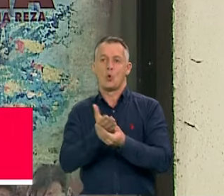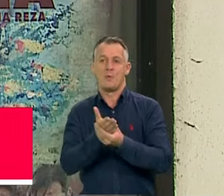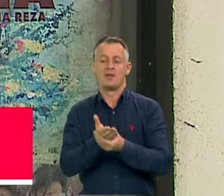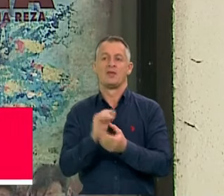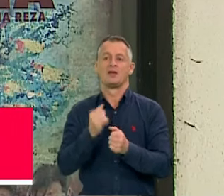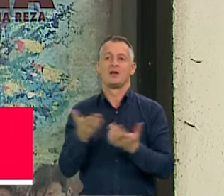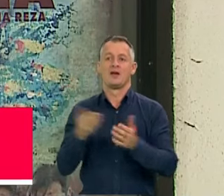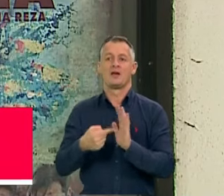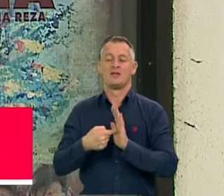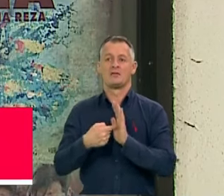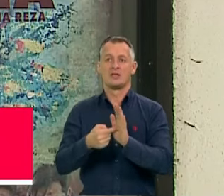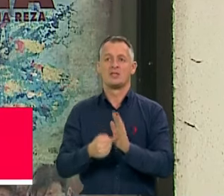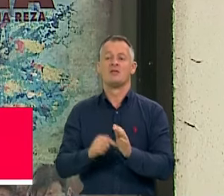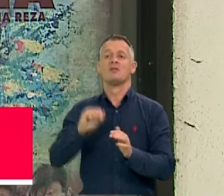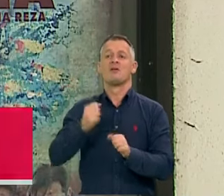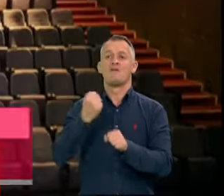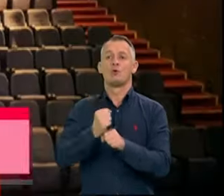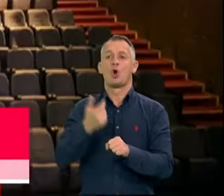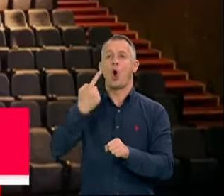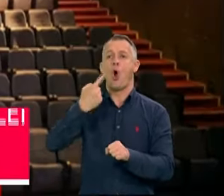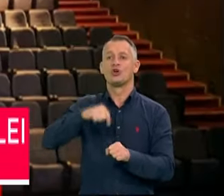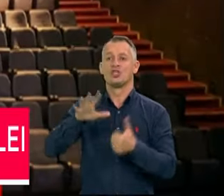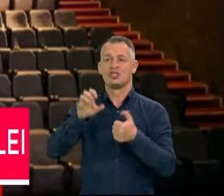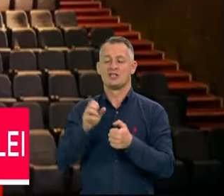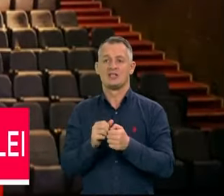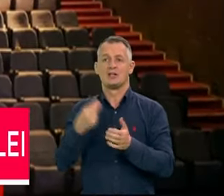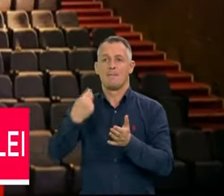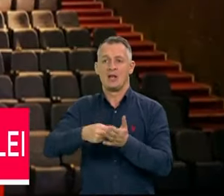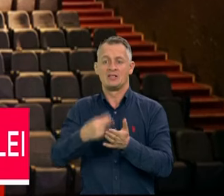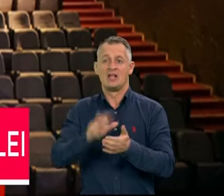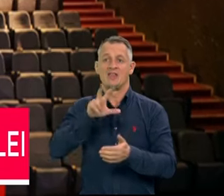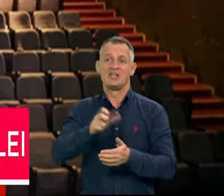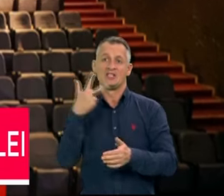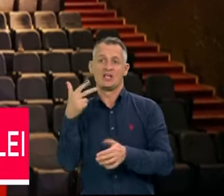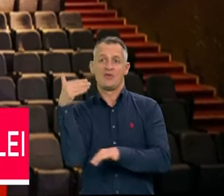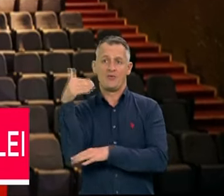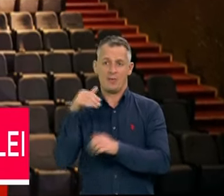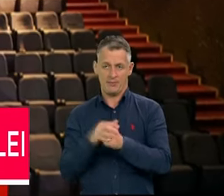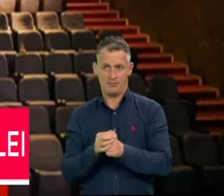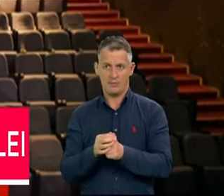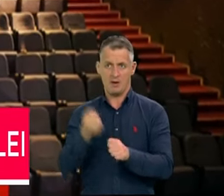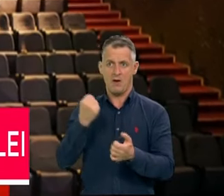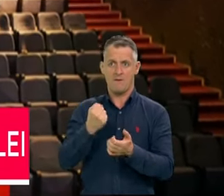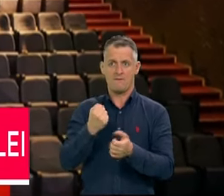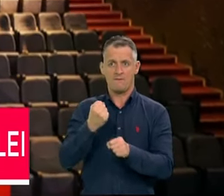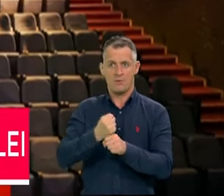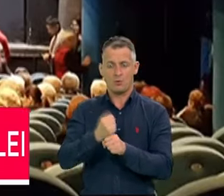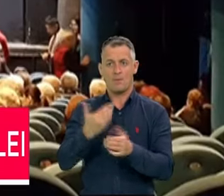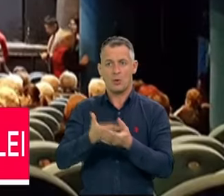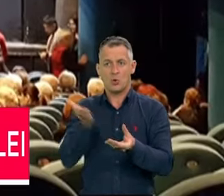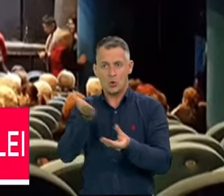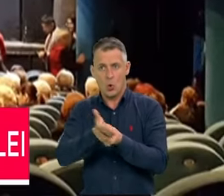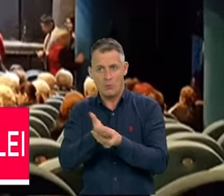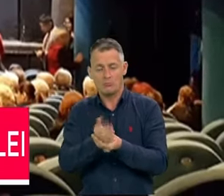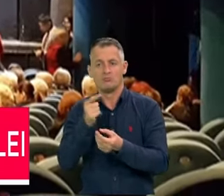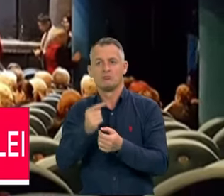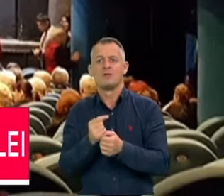făcut 160 de plăți cash către 33 de colaboratori plățile ar fi fost făcute pentru actele prestate în baza unor